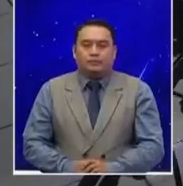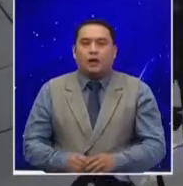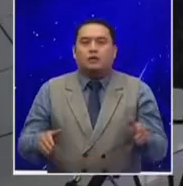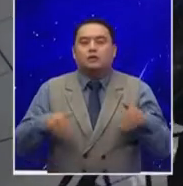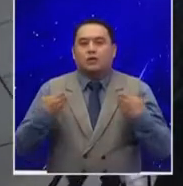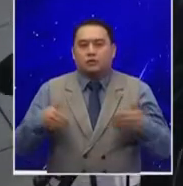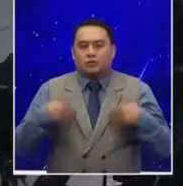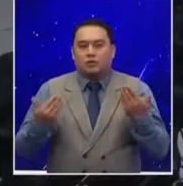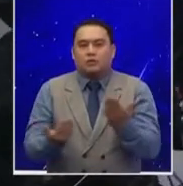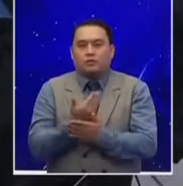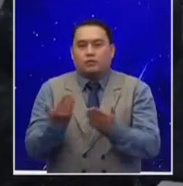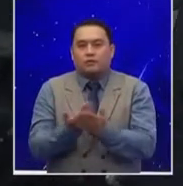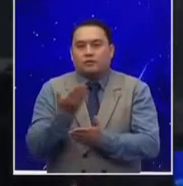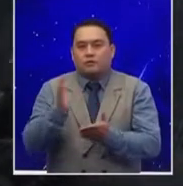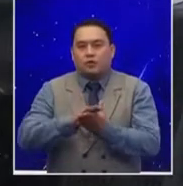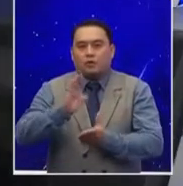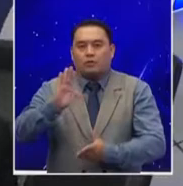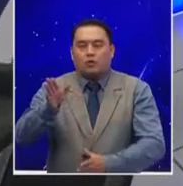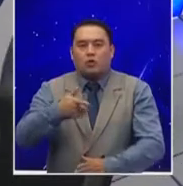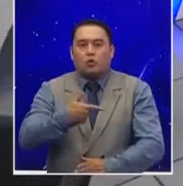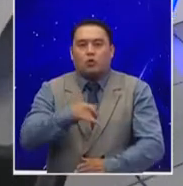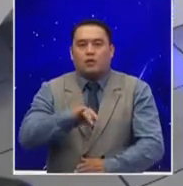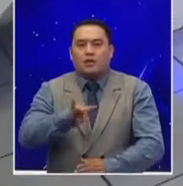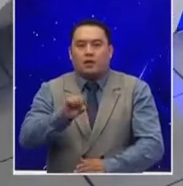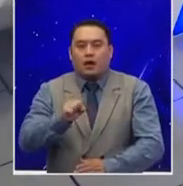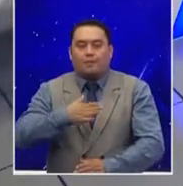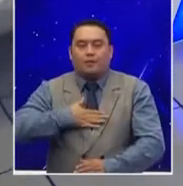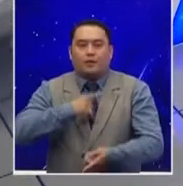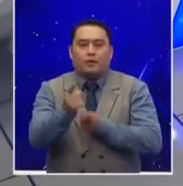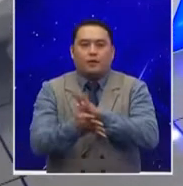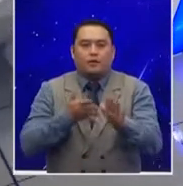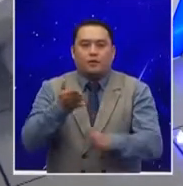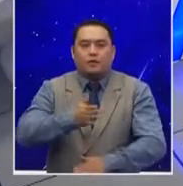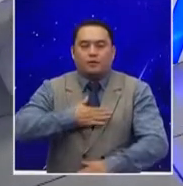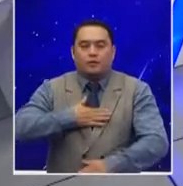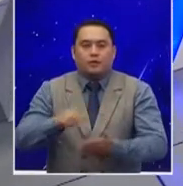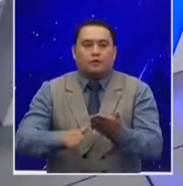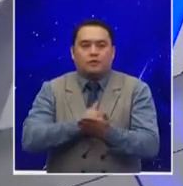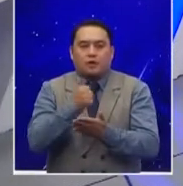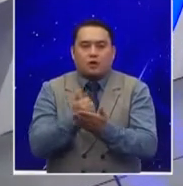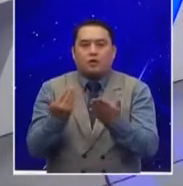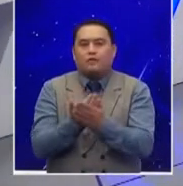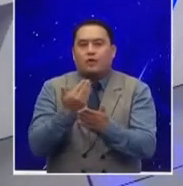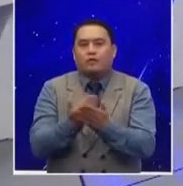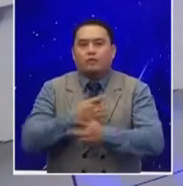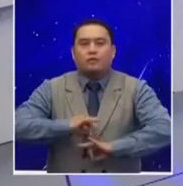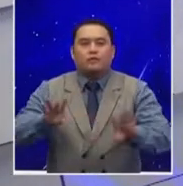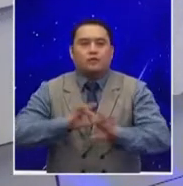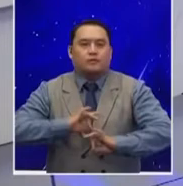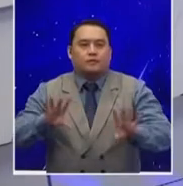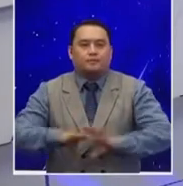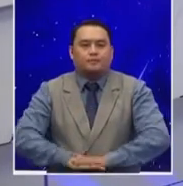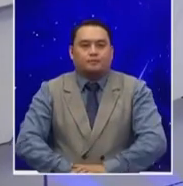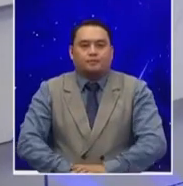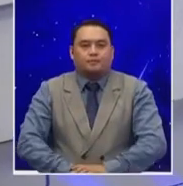Здравствуйте. В эфире телеканала ЖТСУ «Новости». В студии Гульмира Тимиргалиева. Сурдоперевод обеспечивает Марат Жумабеков. В начале выпуска коротко о